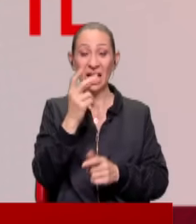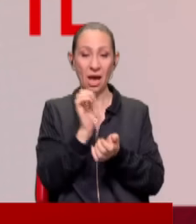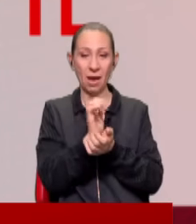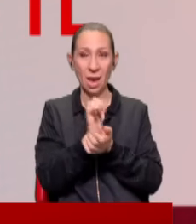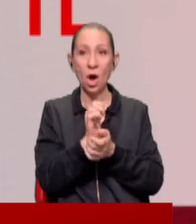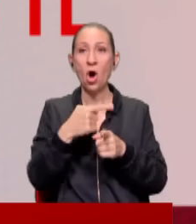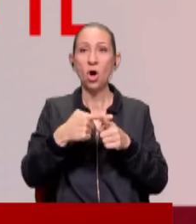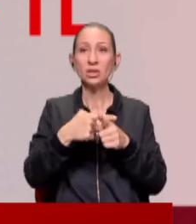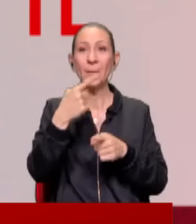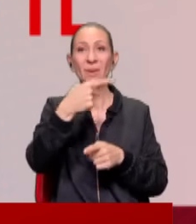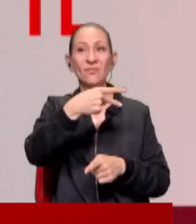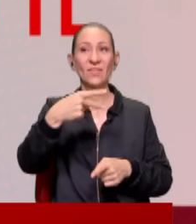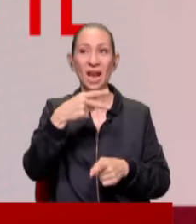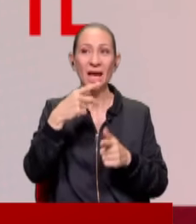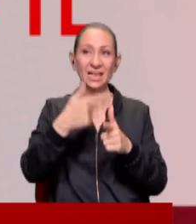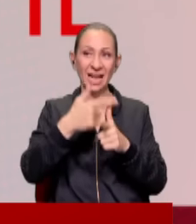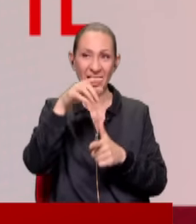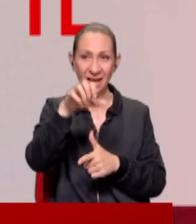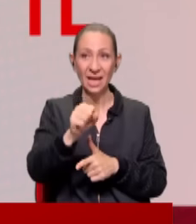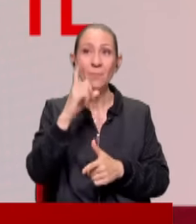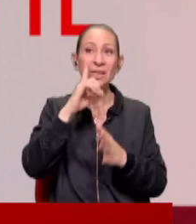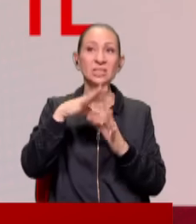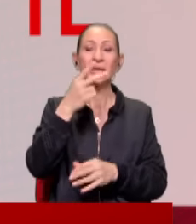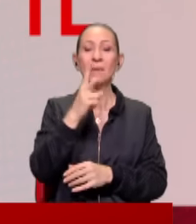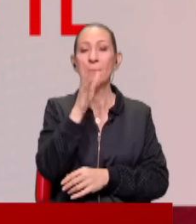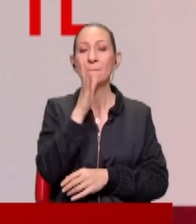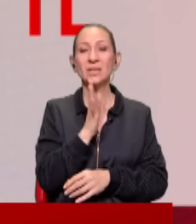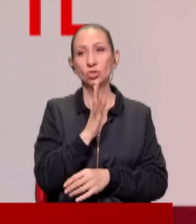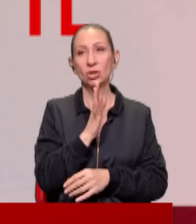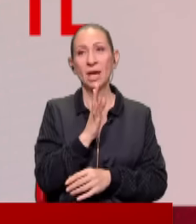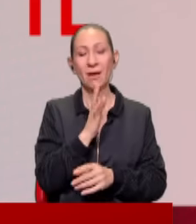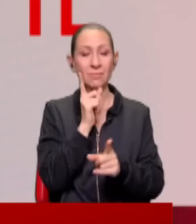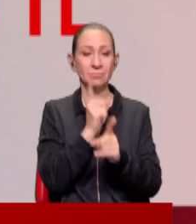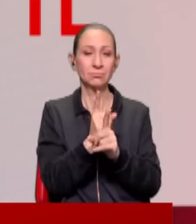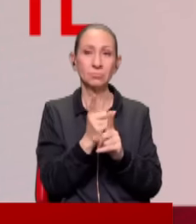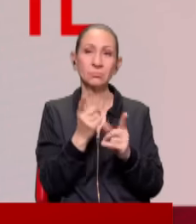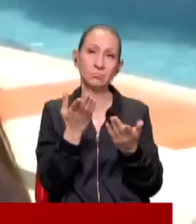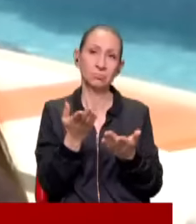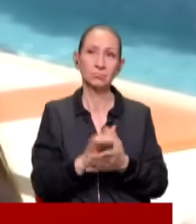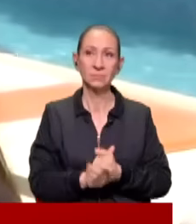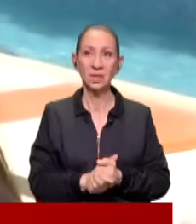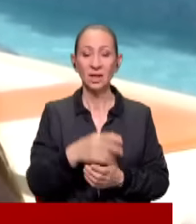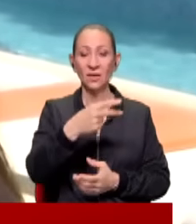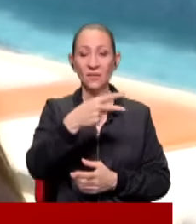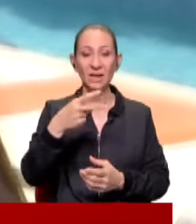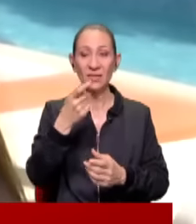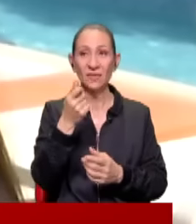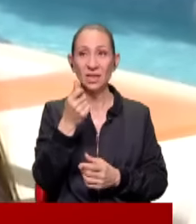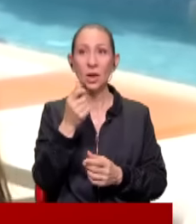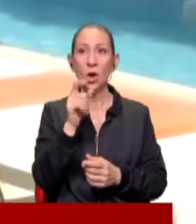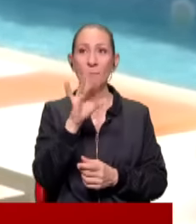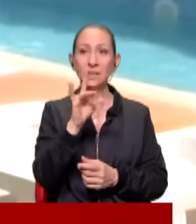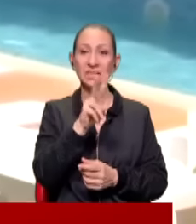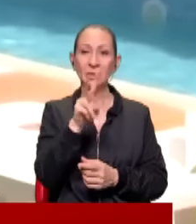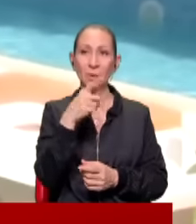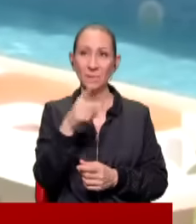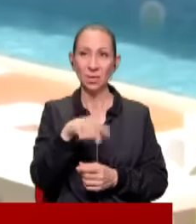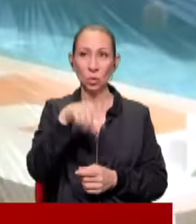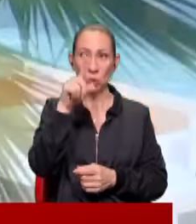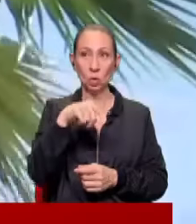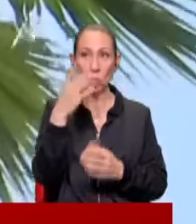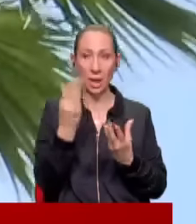aile ortak bir villa kiraladığında kişi başı 2500 liraya denk geliyor fiyat. Villa fiyatları aslında 15-20 bin civarında